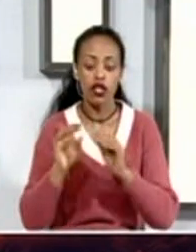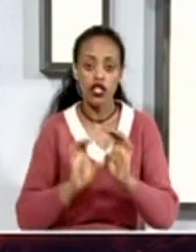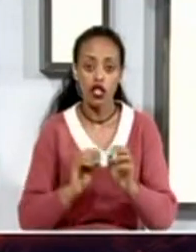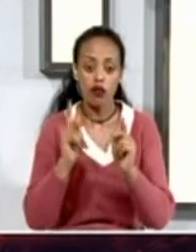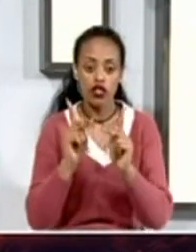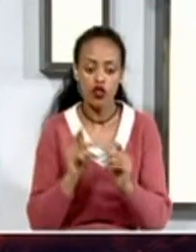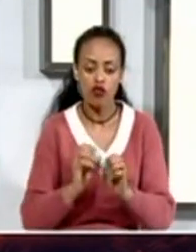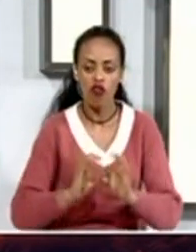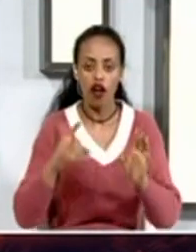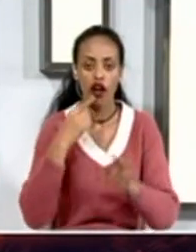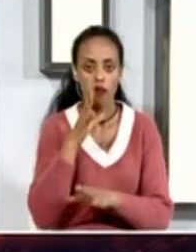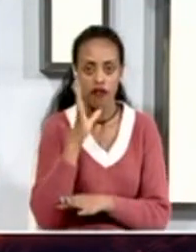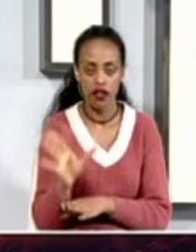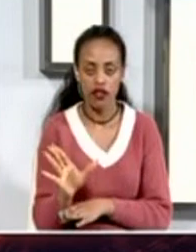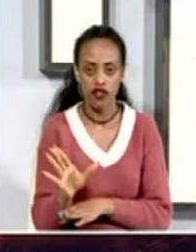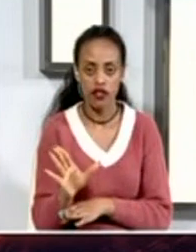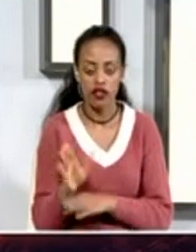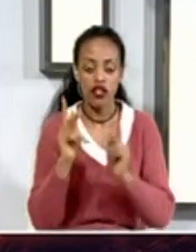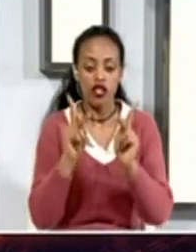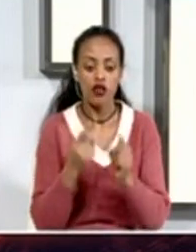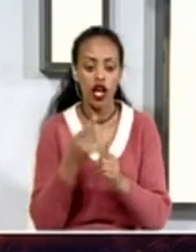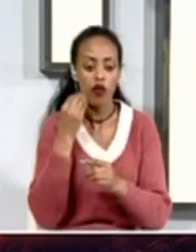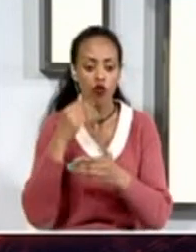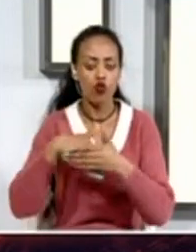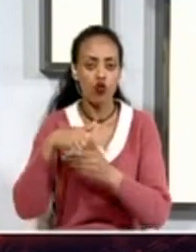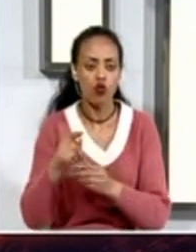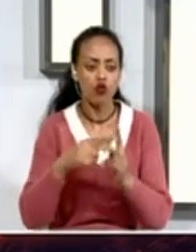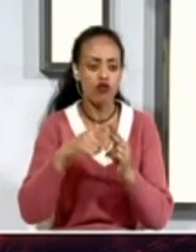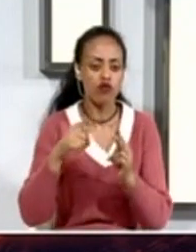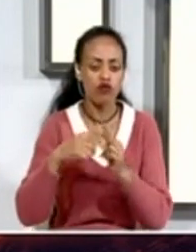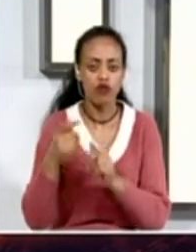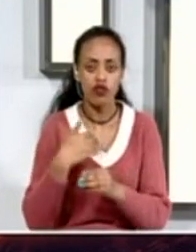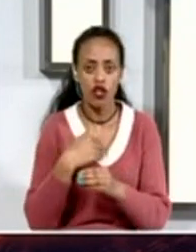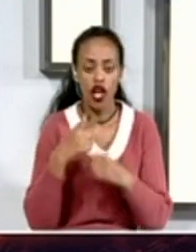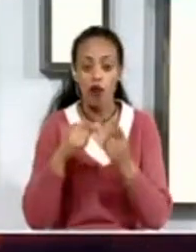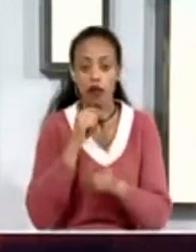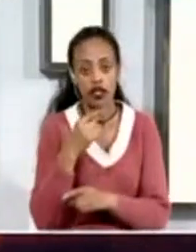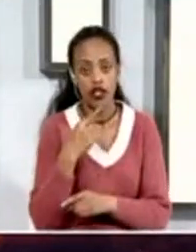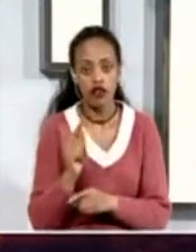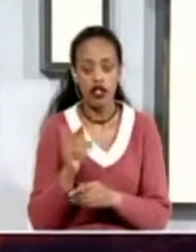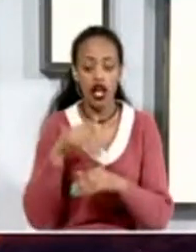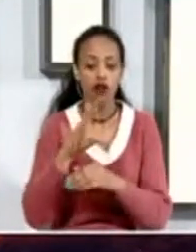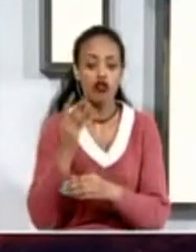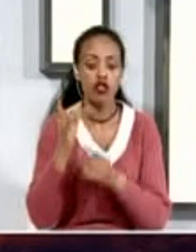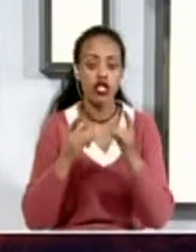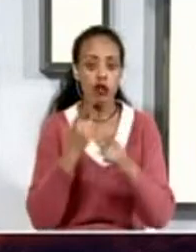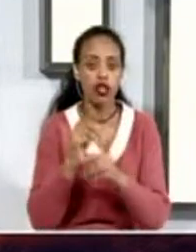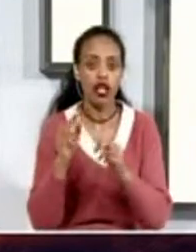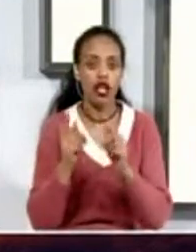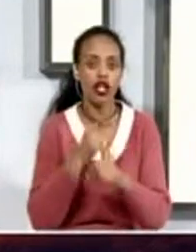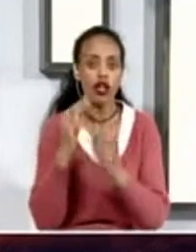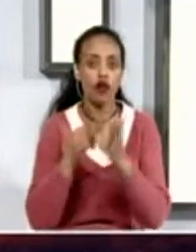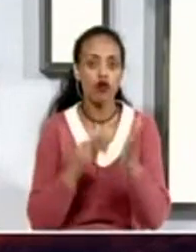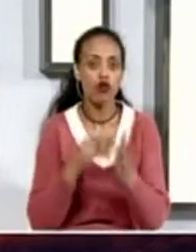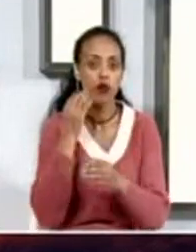ህዝቢ ፋሕፋሕ ኣይምስ በለን እቲ ህዝቢ ካብ ቤት ወፂኡ ፈቐድኡ ስደት ኣይምስ ከደን ነይሩ ይብል። ኣብ ሻድሻይ ዘመን ቀዳማይ ስሩዕ ጉባኤ